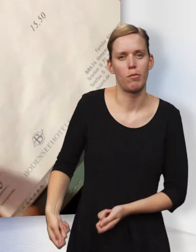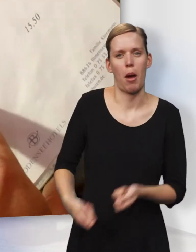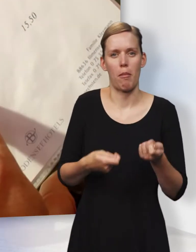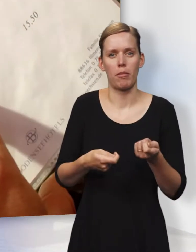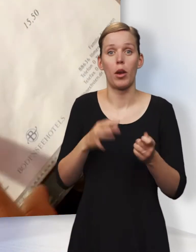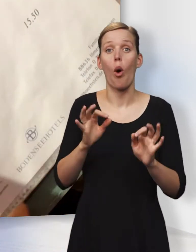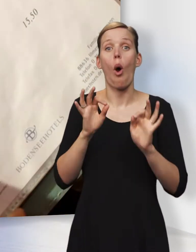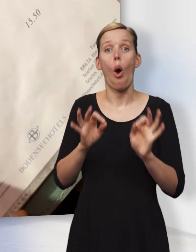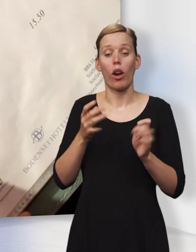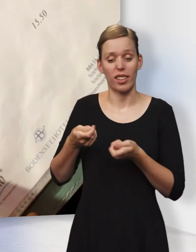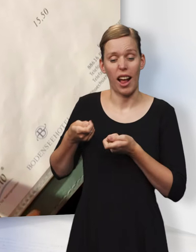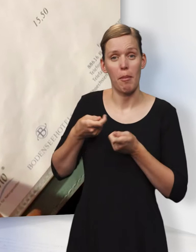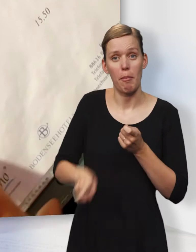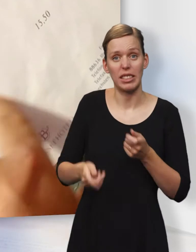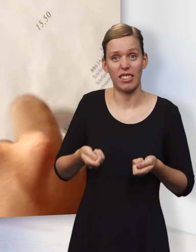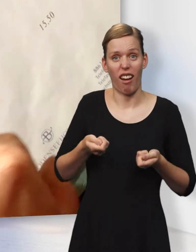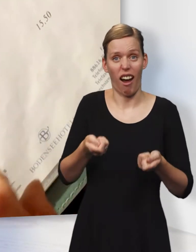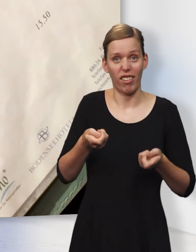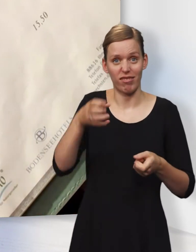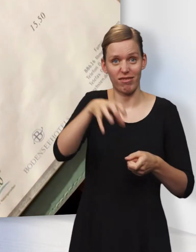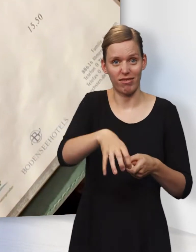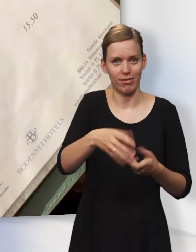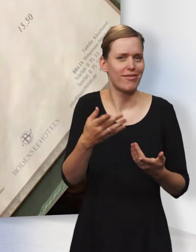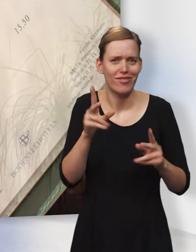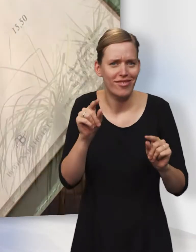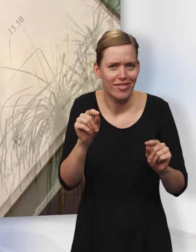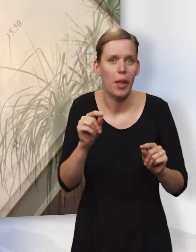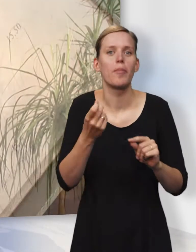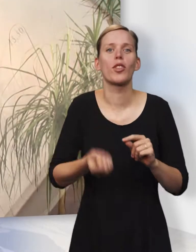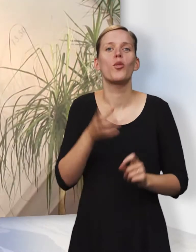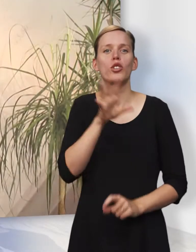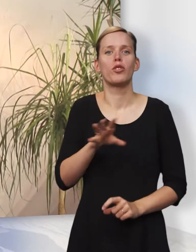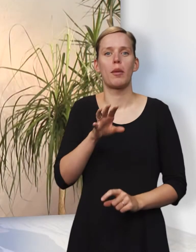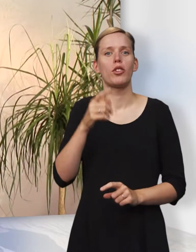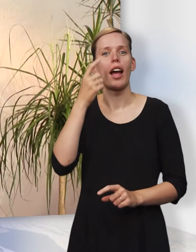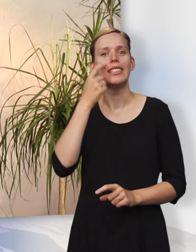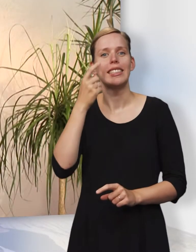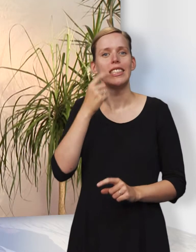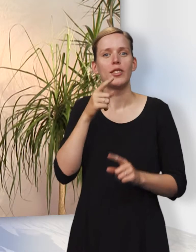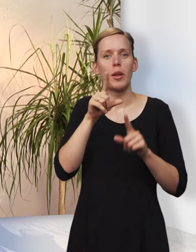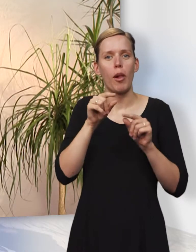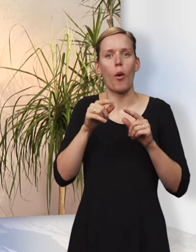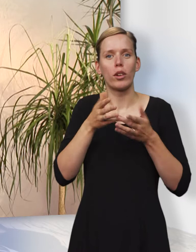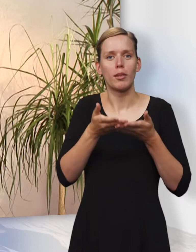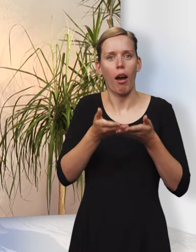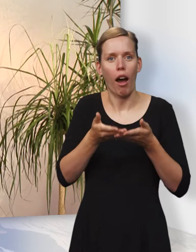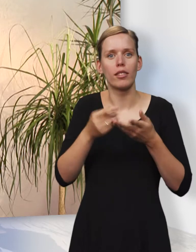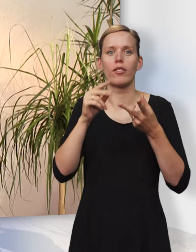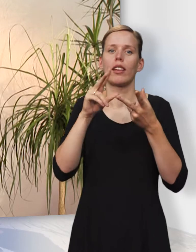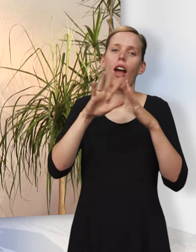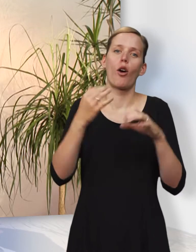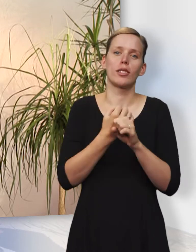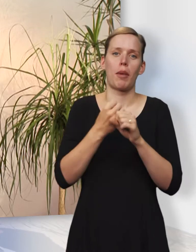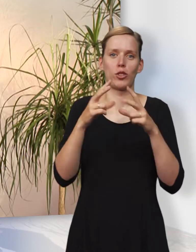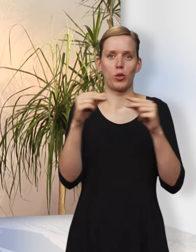im Original Mistkarren, urschwäbischer Zwiebelrostbraten auf hausgemachten Spätzle mit einem